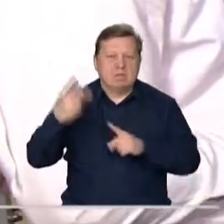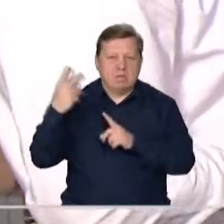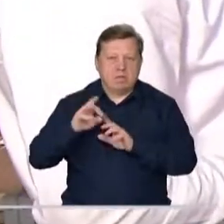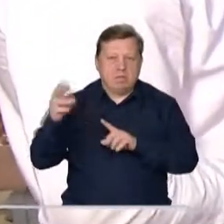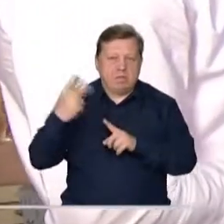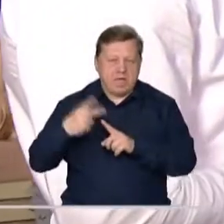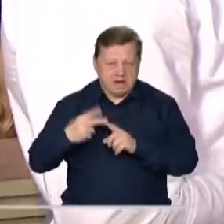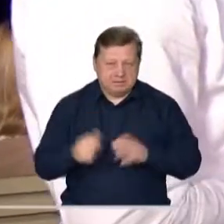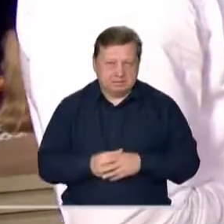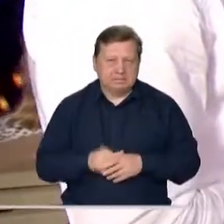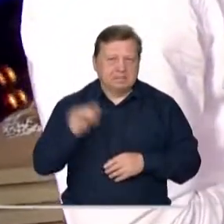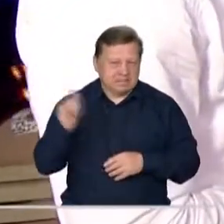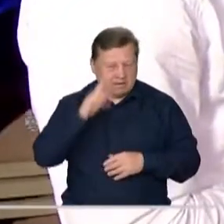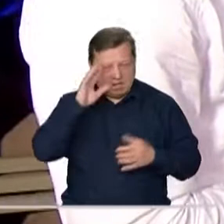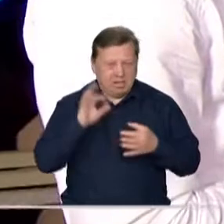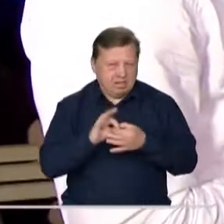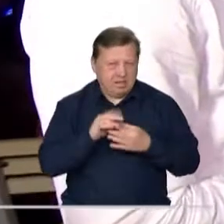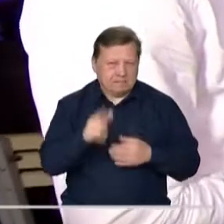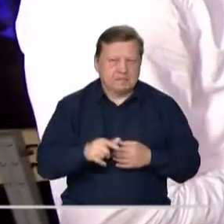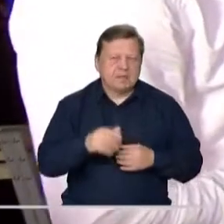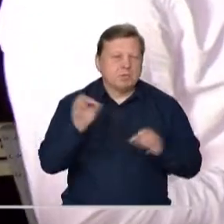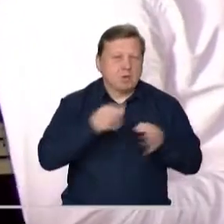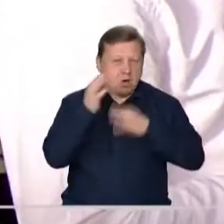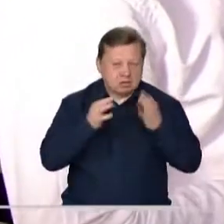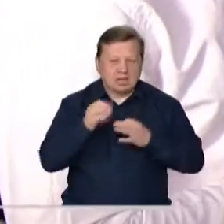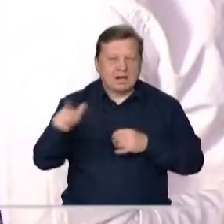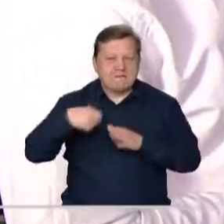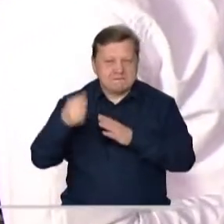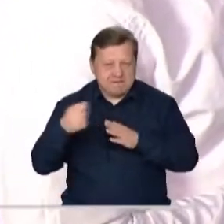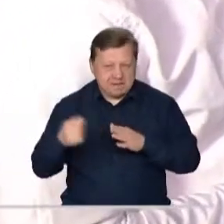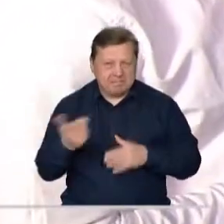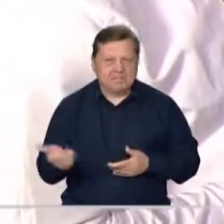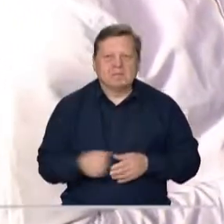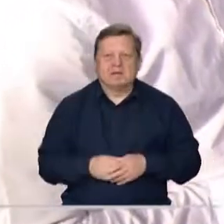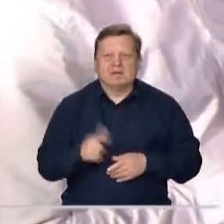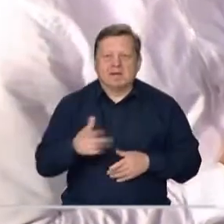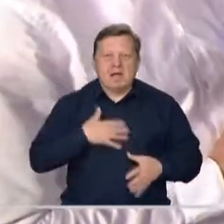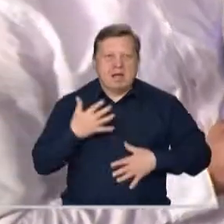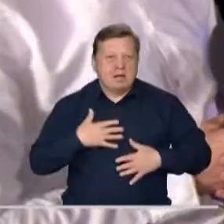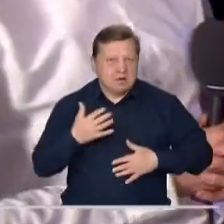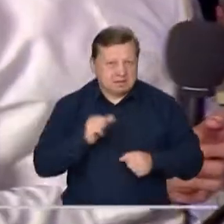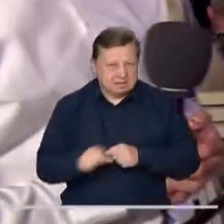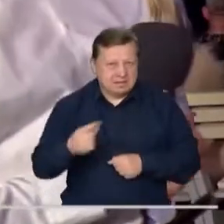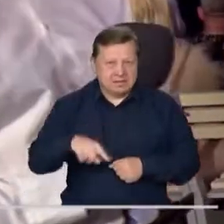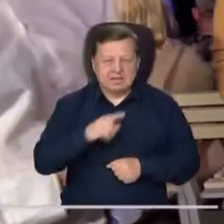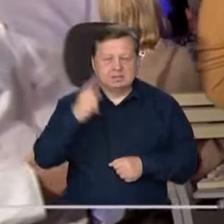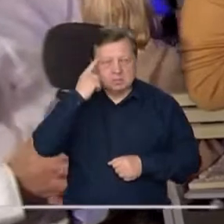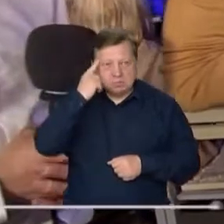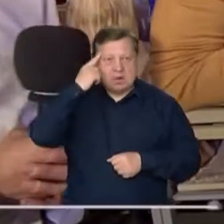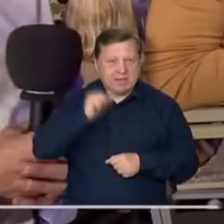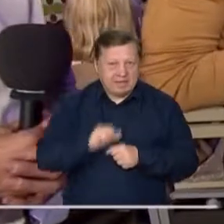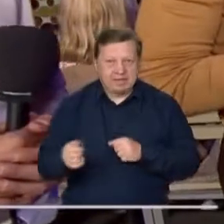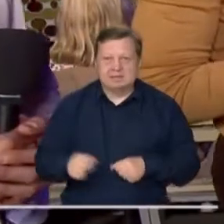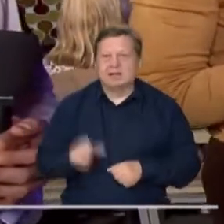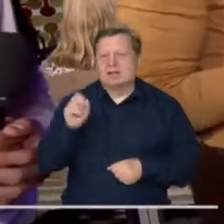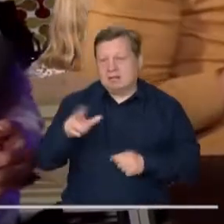zawsze zapadają w serce, bo kojarzą się z naszymi ulubionymi filmami, ulubionymi serialami. Takie, które wywołują emocje, wywołują wspomnienia. Które są w